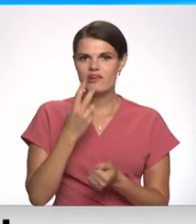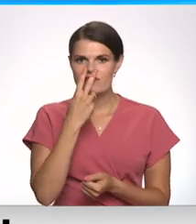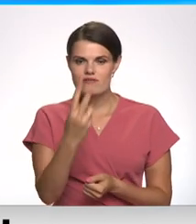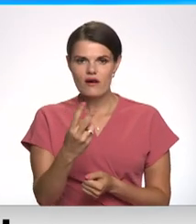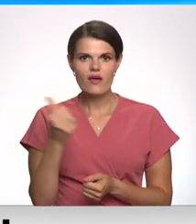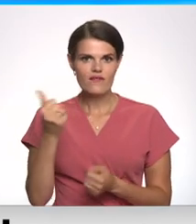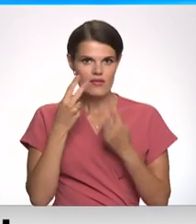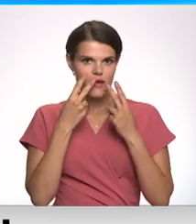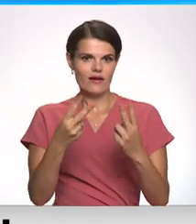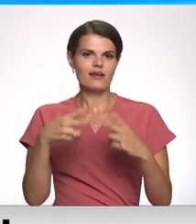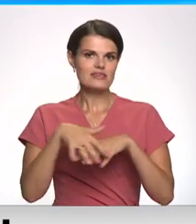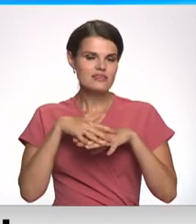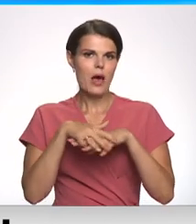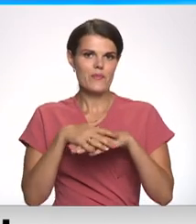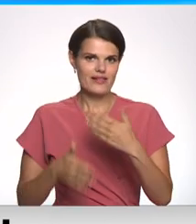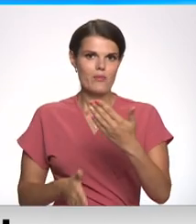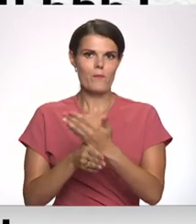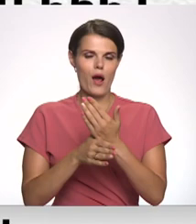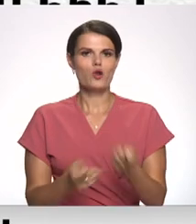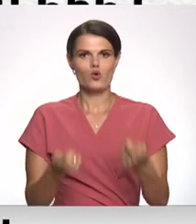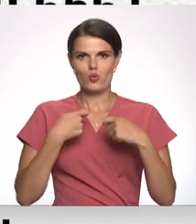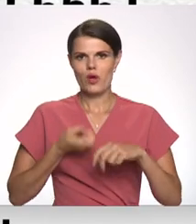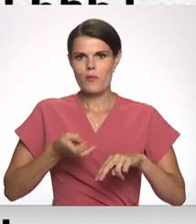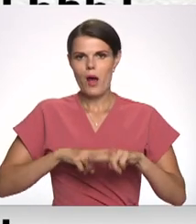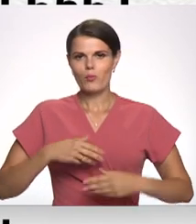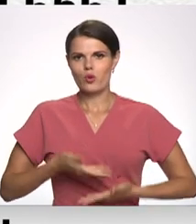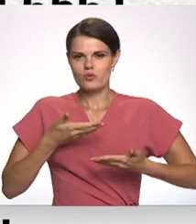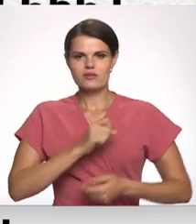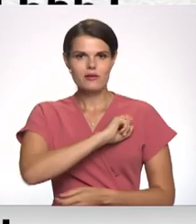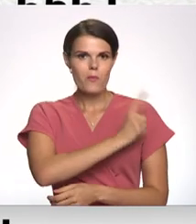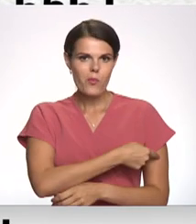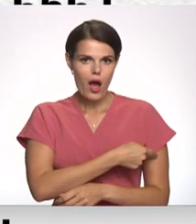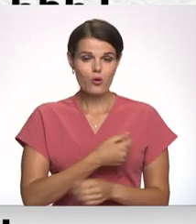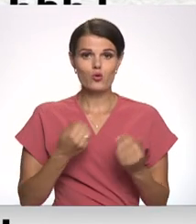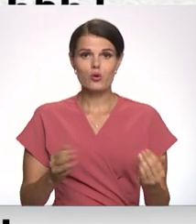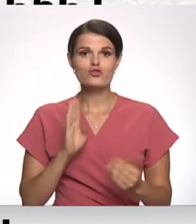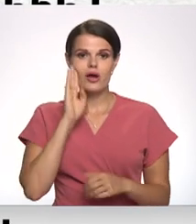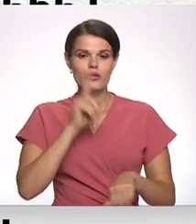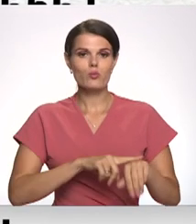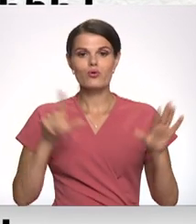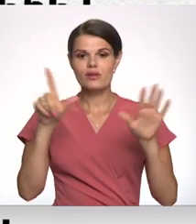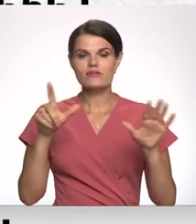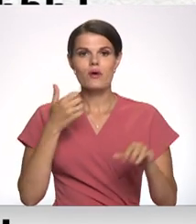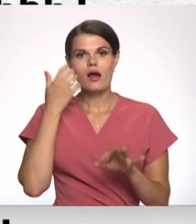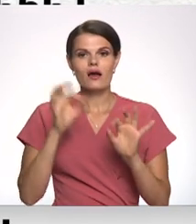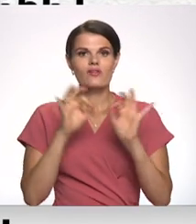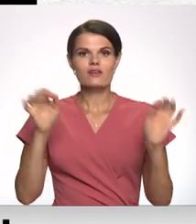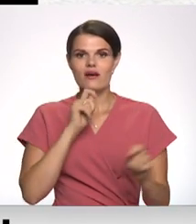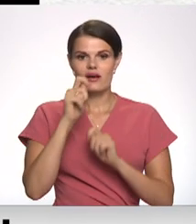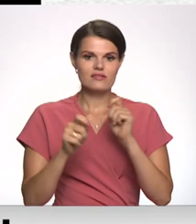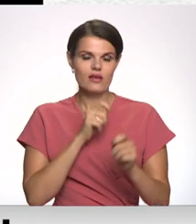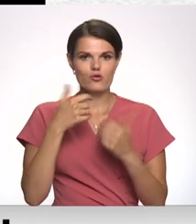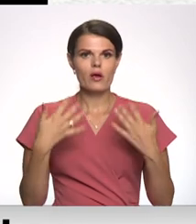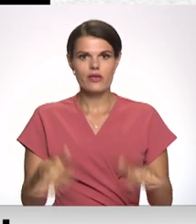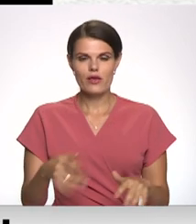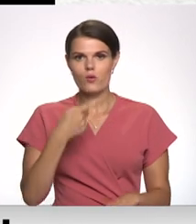ka sabiedrība palīdz, tas viņiem dod arī tādu spēku. Kopš šā rīta pulksten 7:00, kad ziedojuma akcija sākās, ziedot jau vairāk